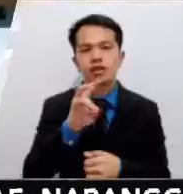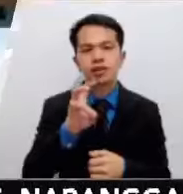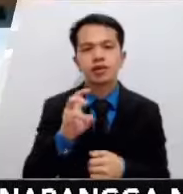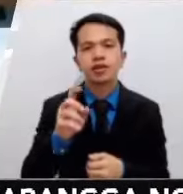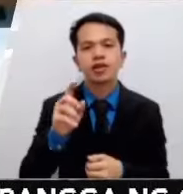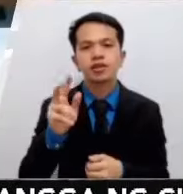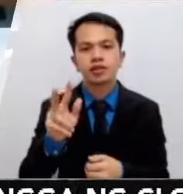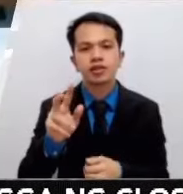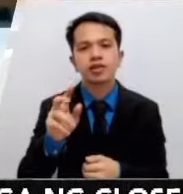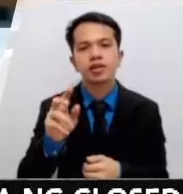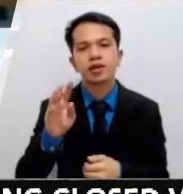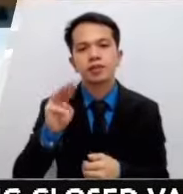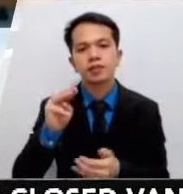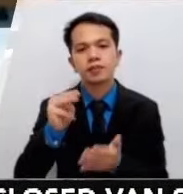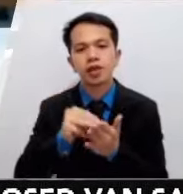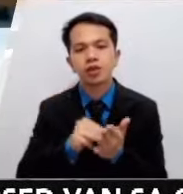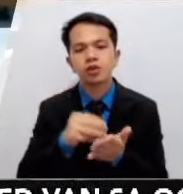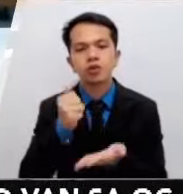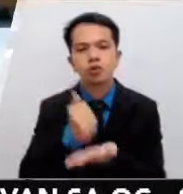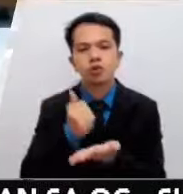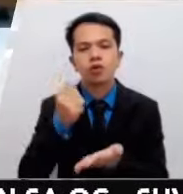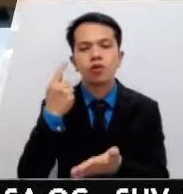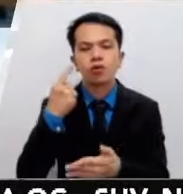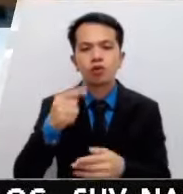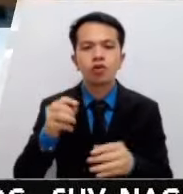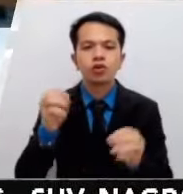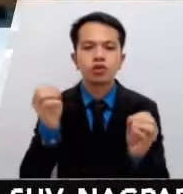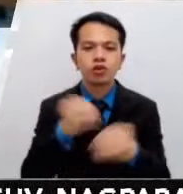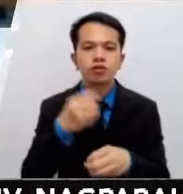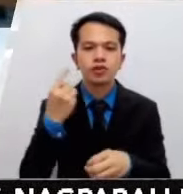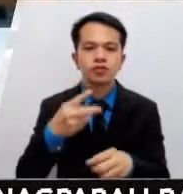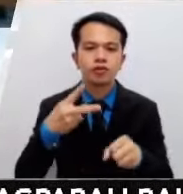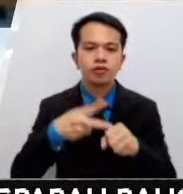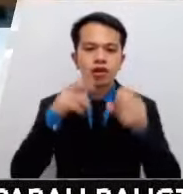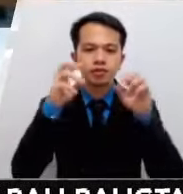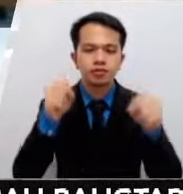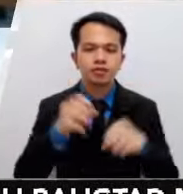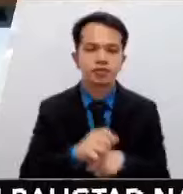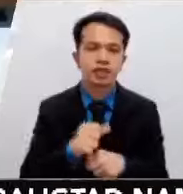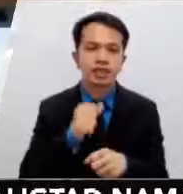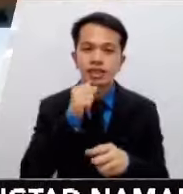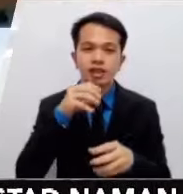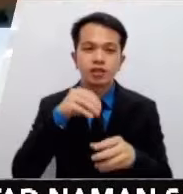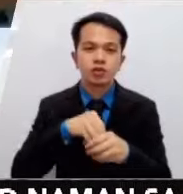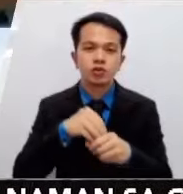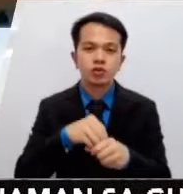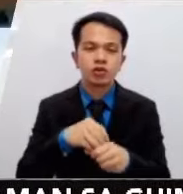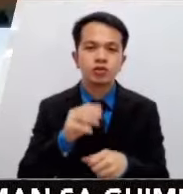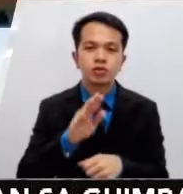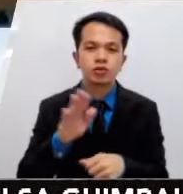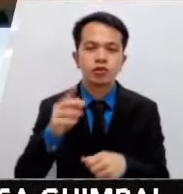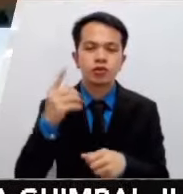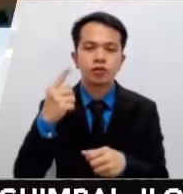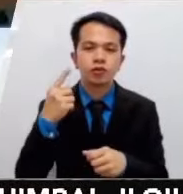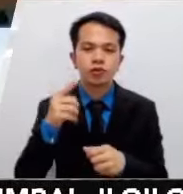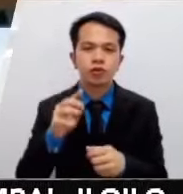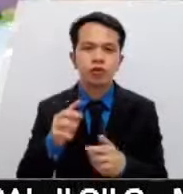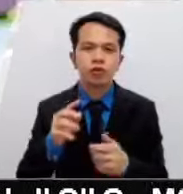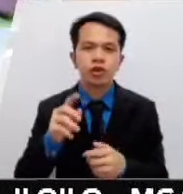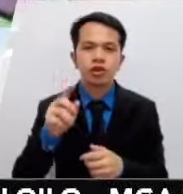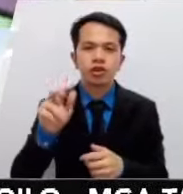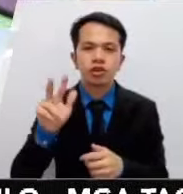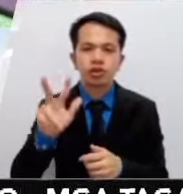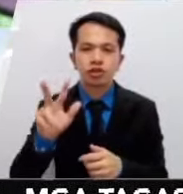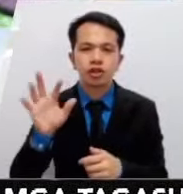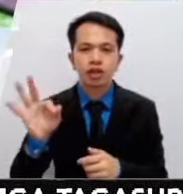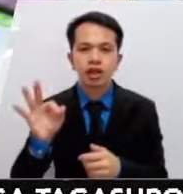pondo ng Senado para sa Office of the Vice President. Hindi naman kasama sa bersyon ng Senado ang panukala ng Kamara na 39 billion pesos para